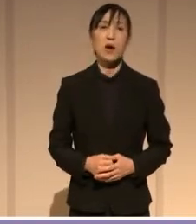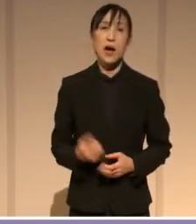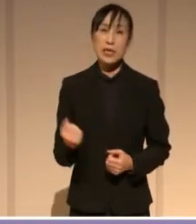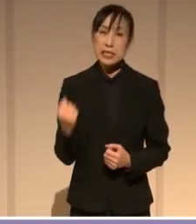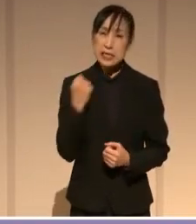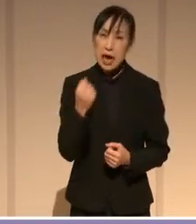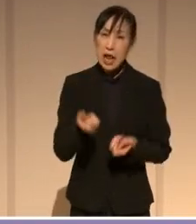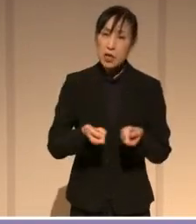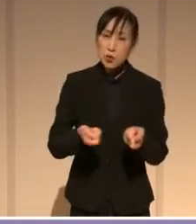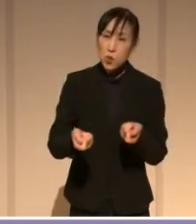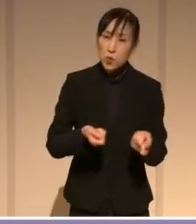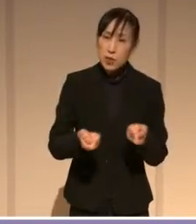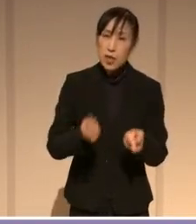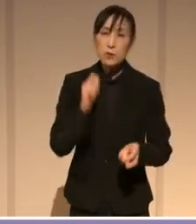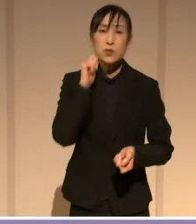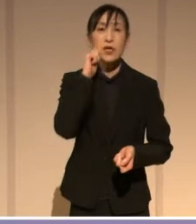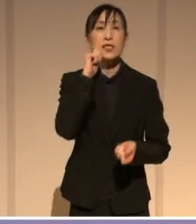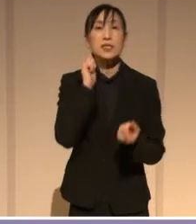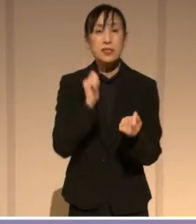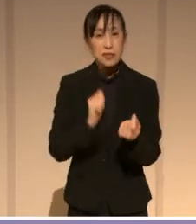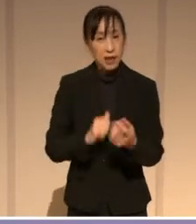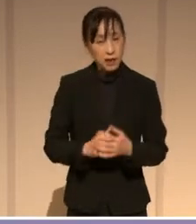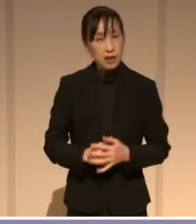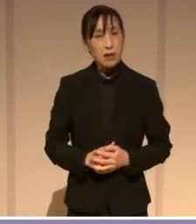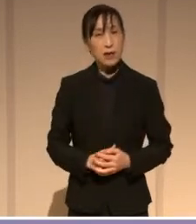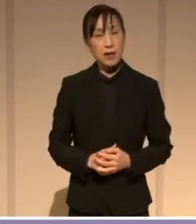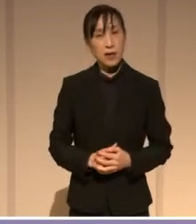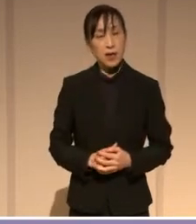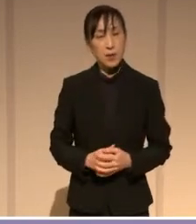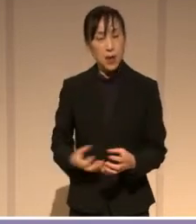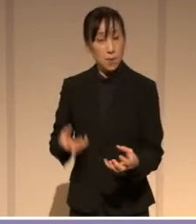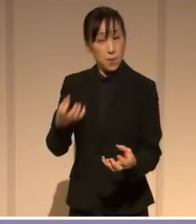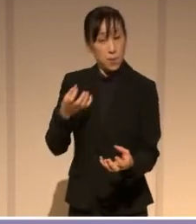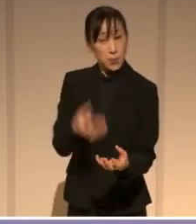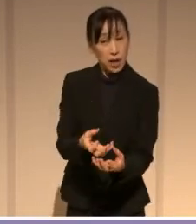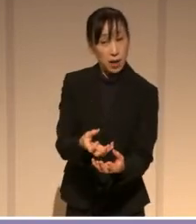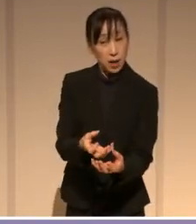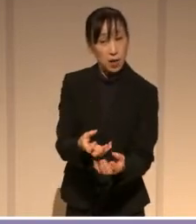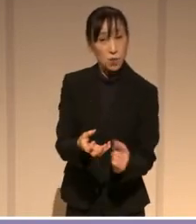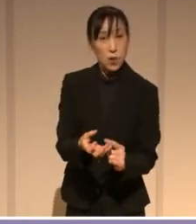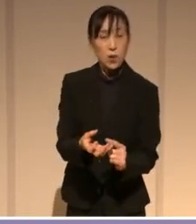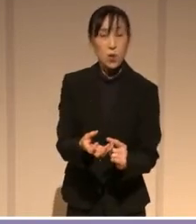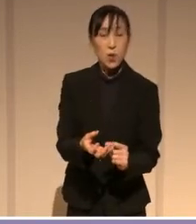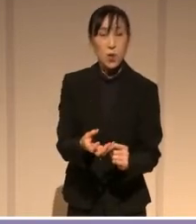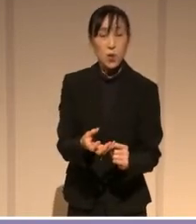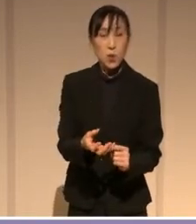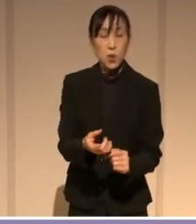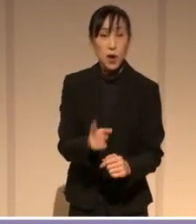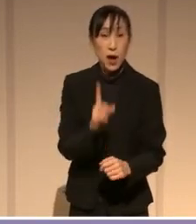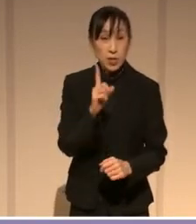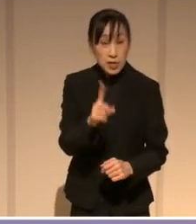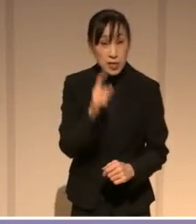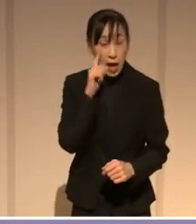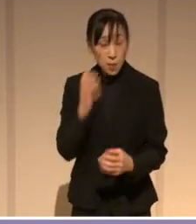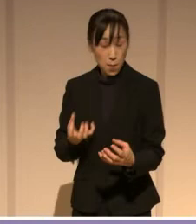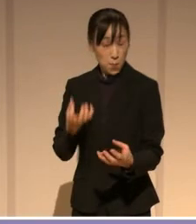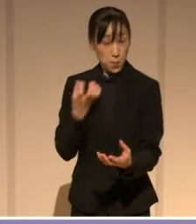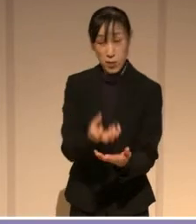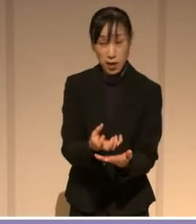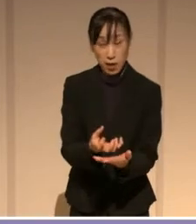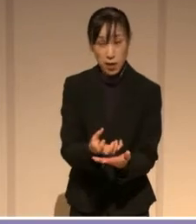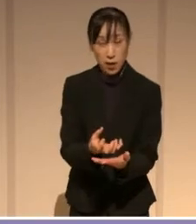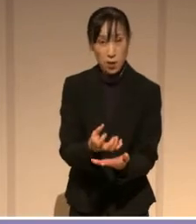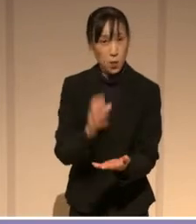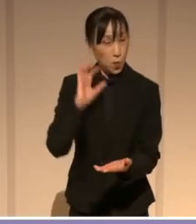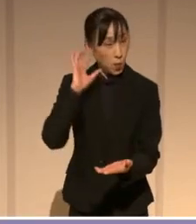ねーピタリと止めるとかそれで良いこと最初の一投目はもう穴2アマやっぱおっちゃの